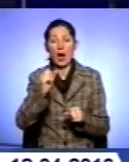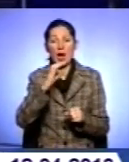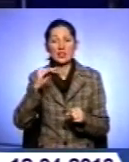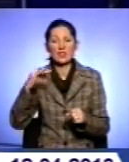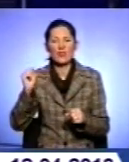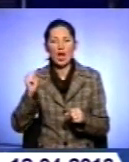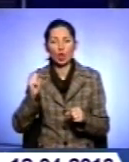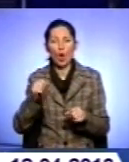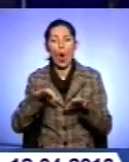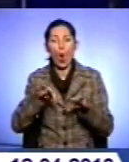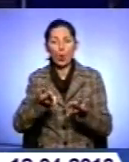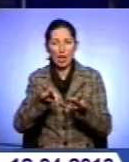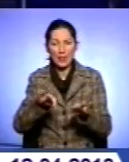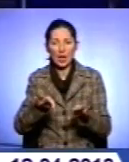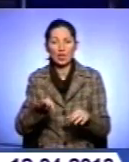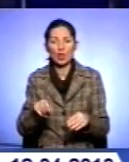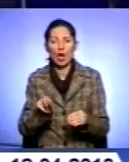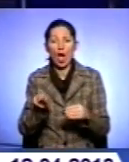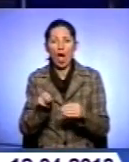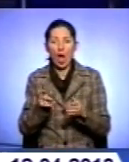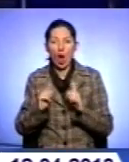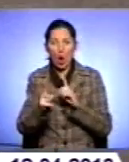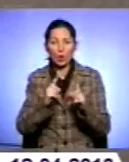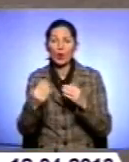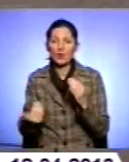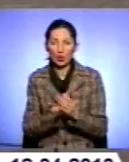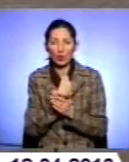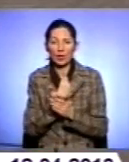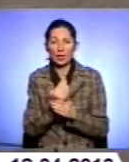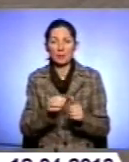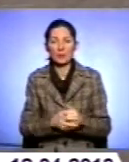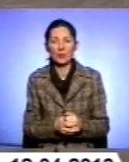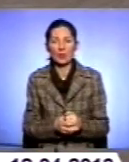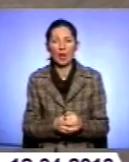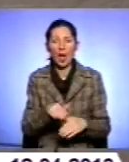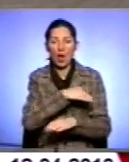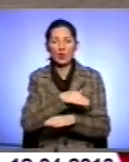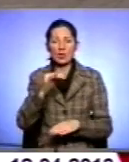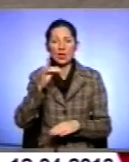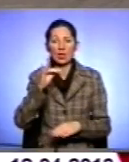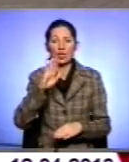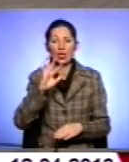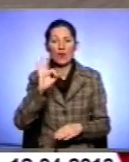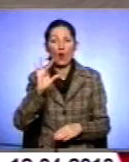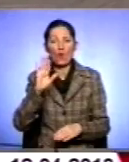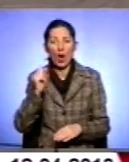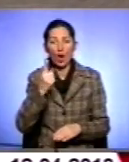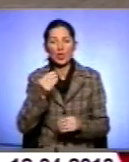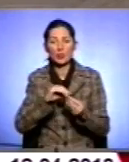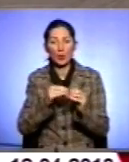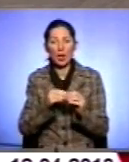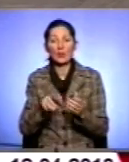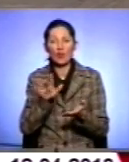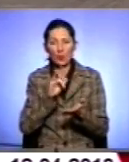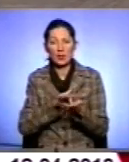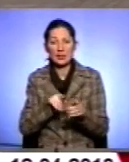Технологію ремонту вивчала наша кореспондентка. Вулиця Живова – одна із найбільш проблемних у місті, так